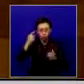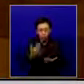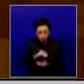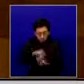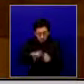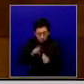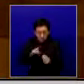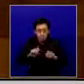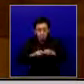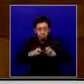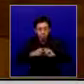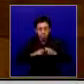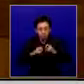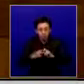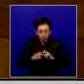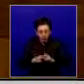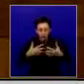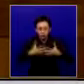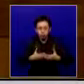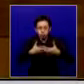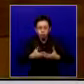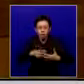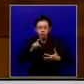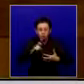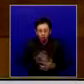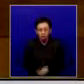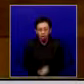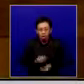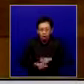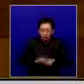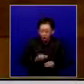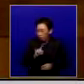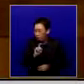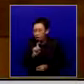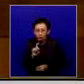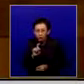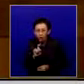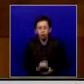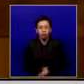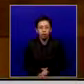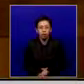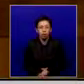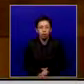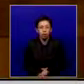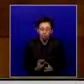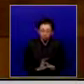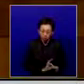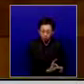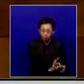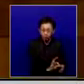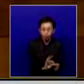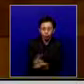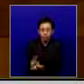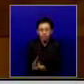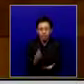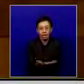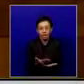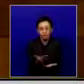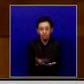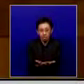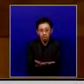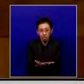าผลิตไม่ได้เดินต่อไม่ได้มันจะพันไปถึงตลาดเงินต